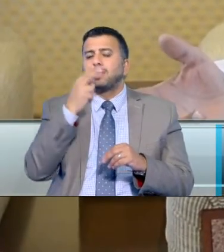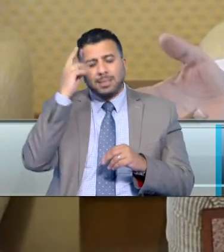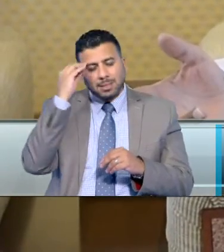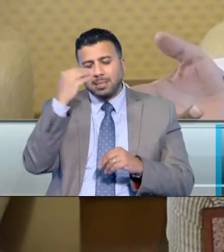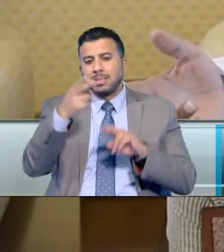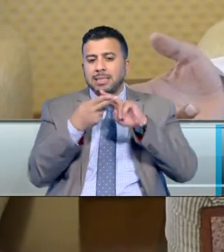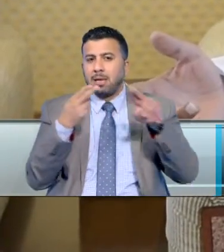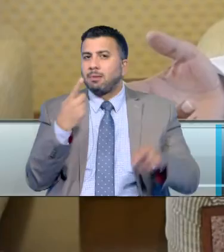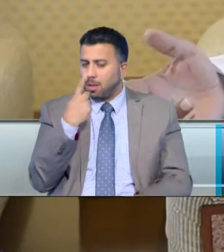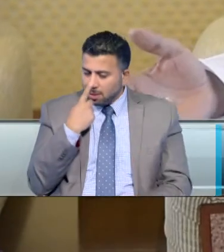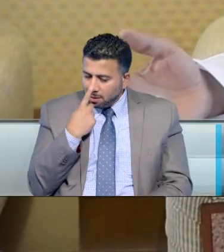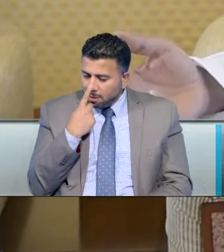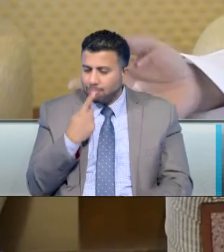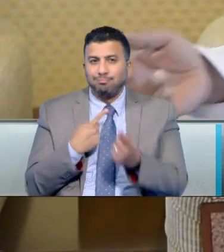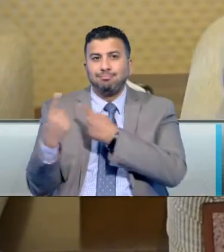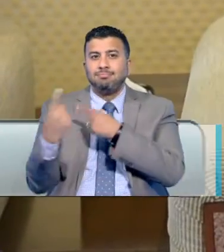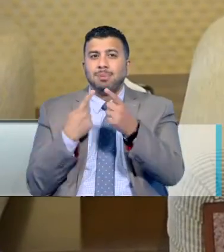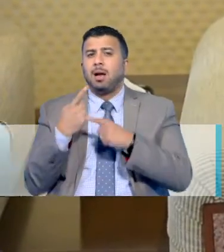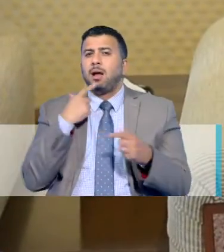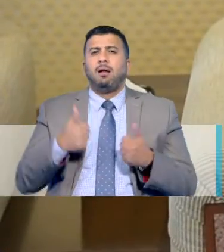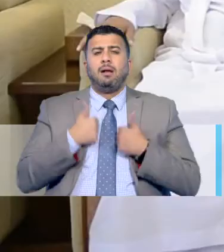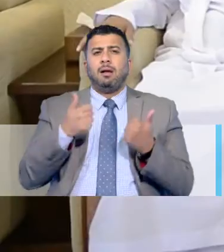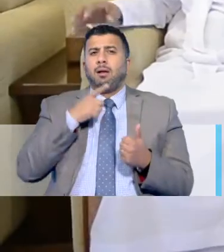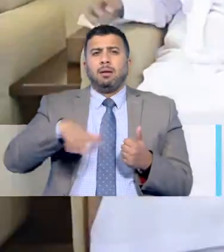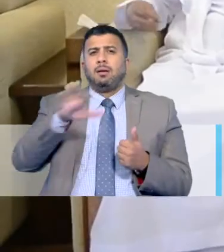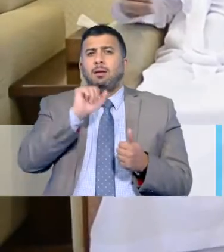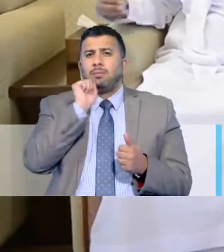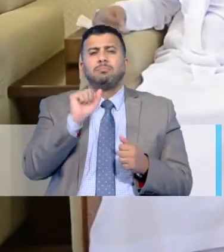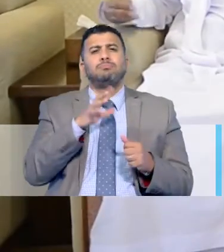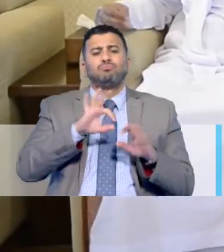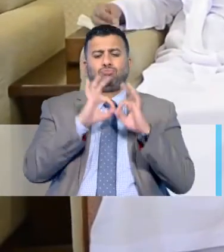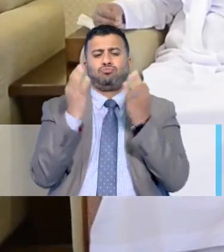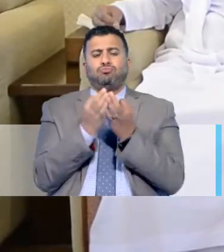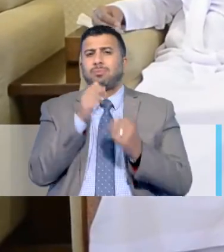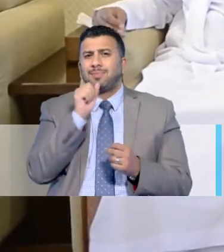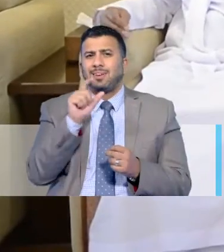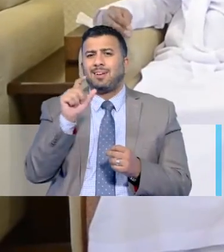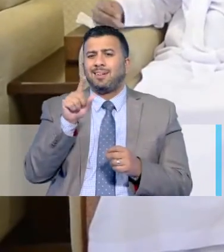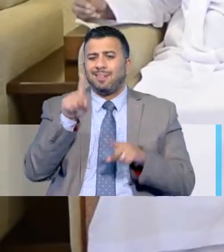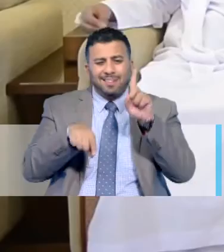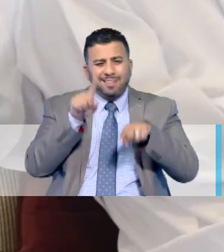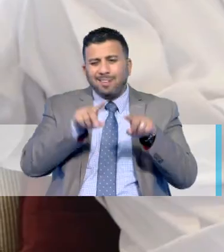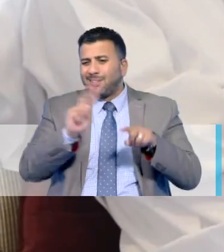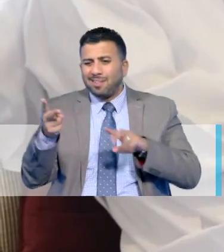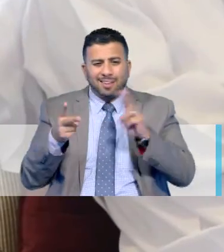واحترام الآخر والتعايش بين كل مكونات المجتمع دون تمييز بين